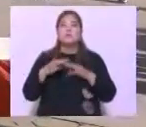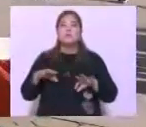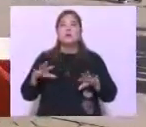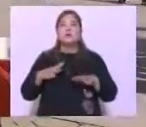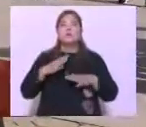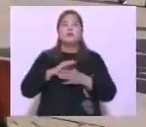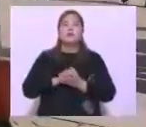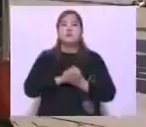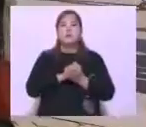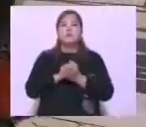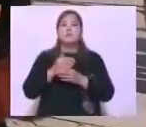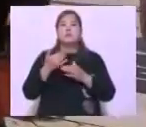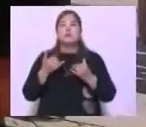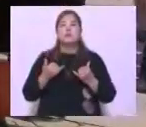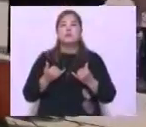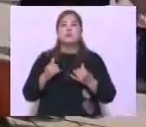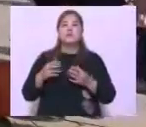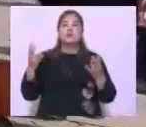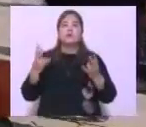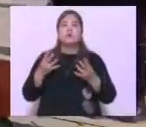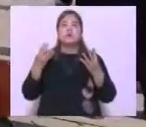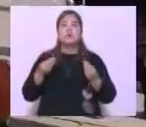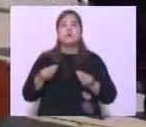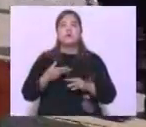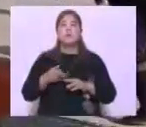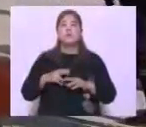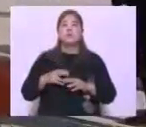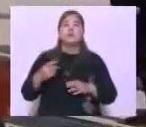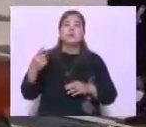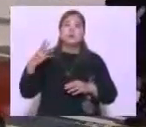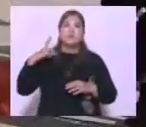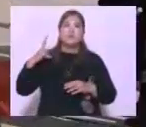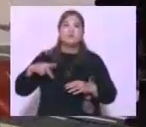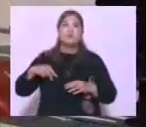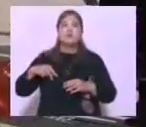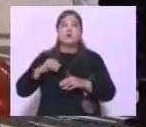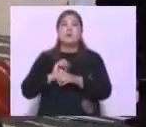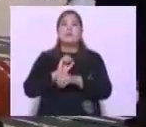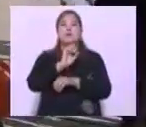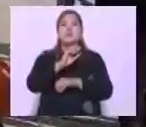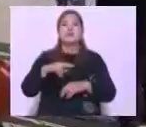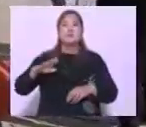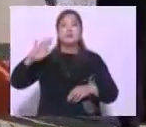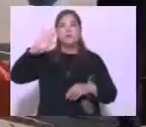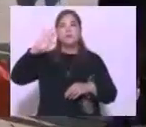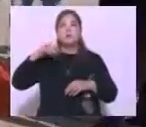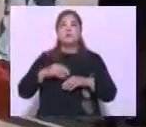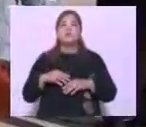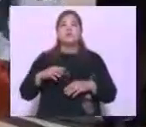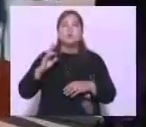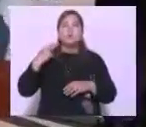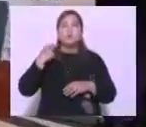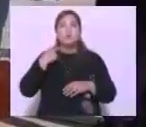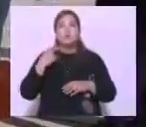страны. Сегодня важный день для меня, так как мой единственный сын отправляется в войска, чтобы исполнить свой гражданский долг. Это